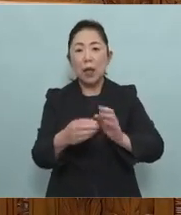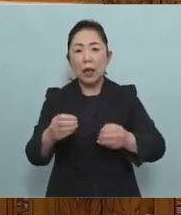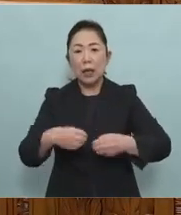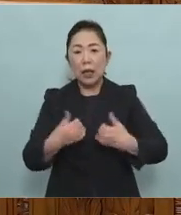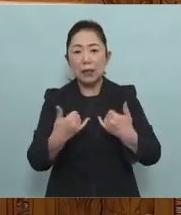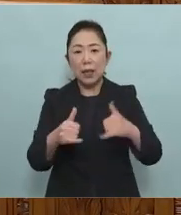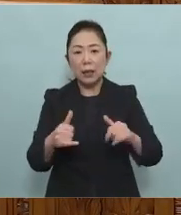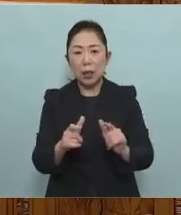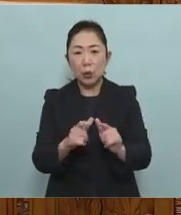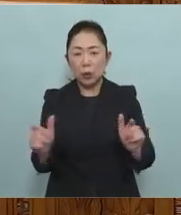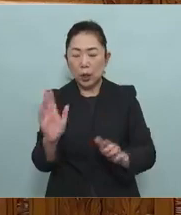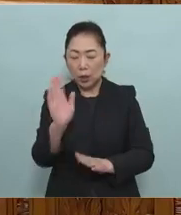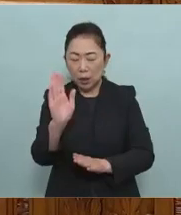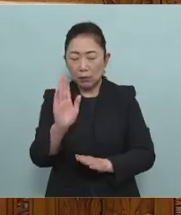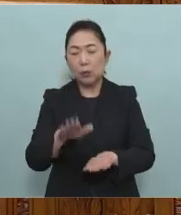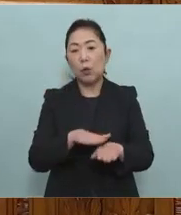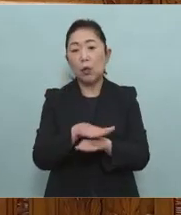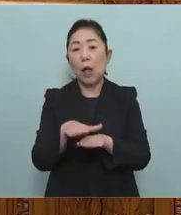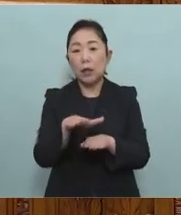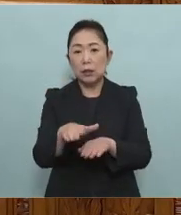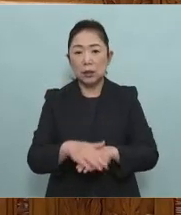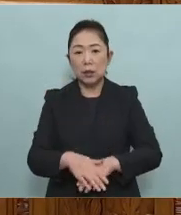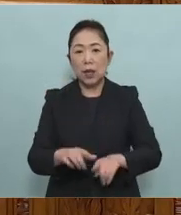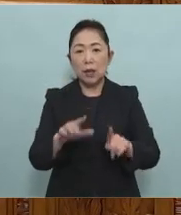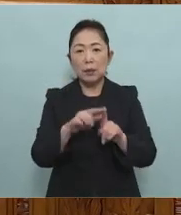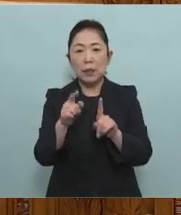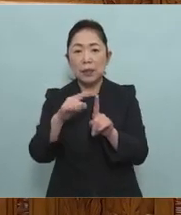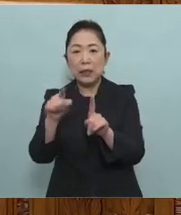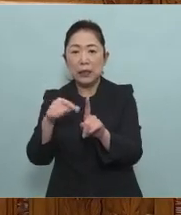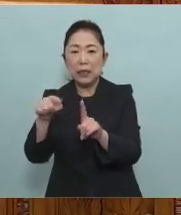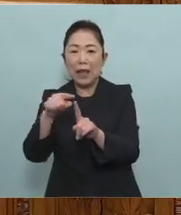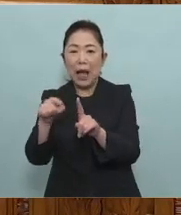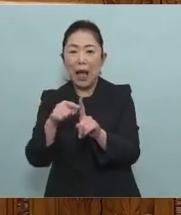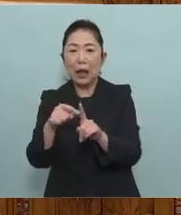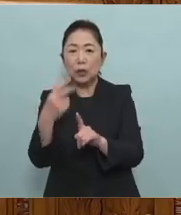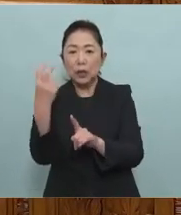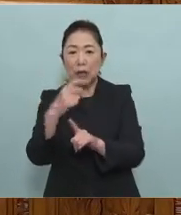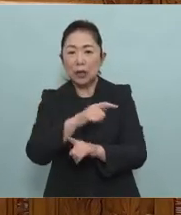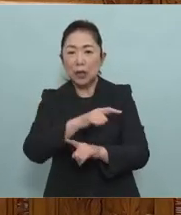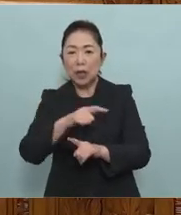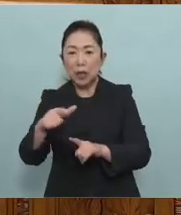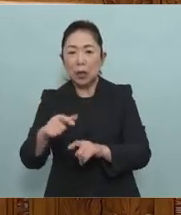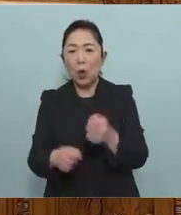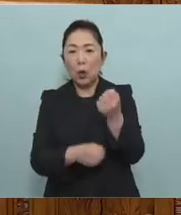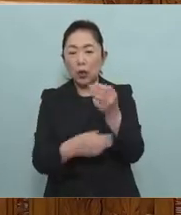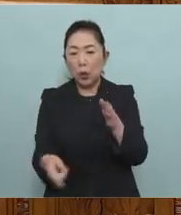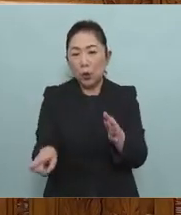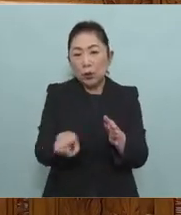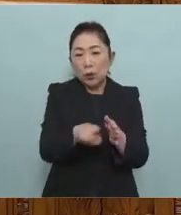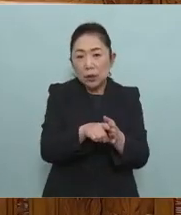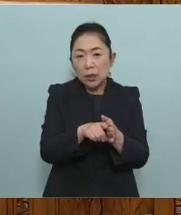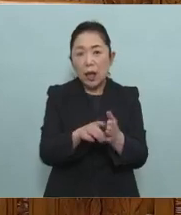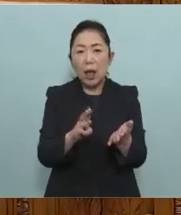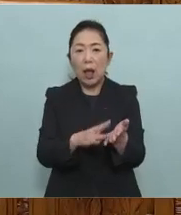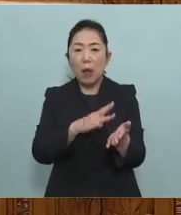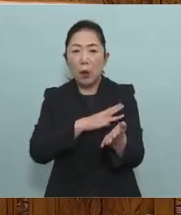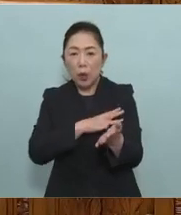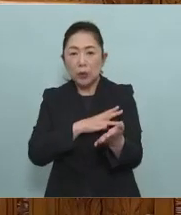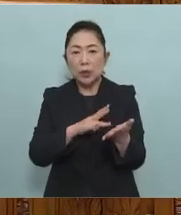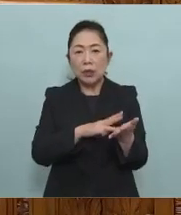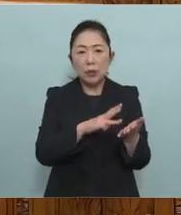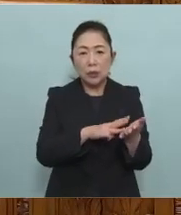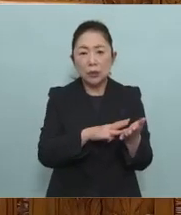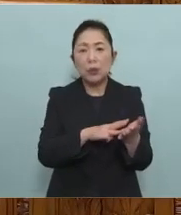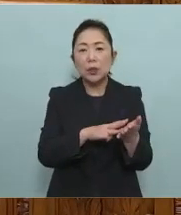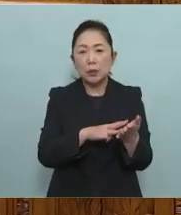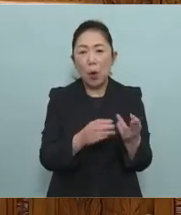者を抑制することが重要です。PCR 検査を基本とした検査を基軸に据えるからこそ、ワクチンも治療薬も相乗効